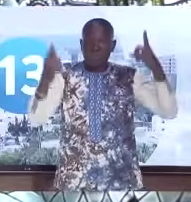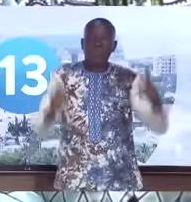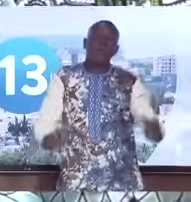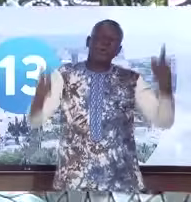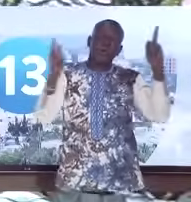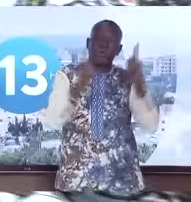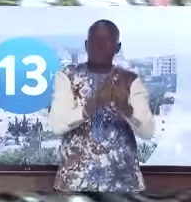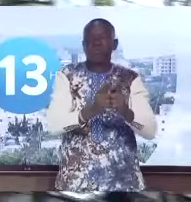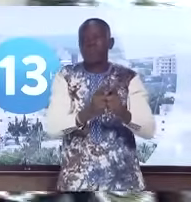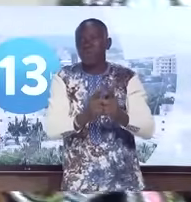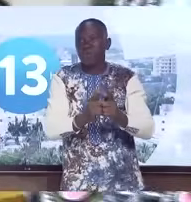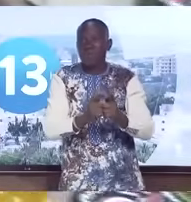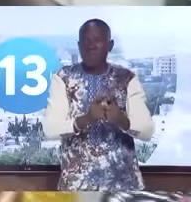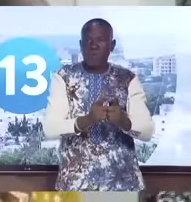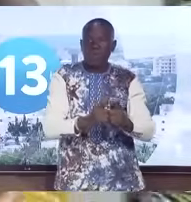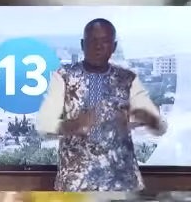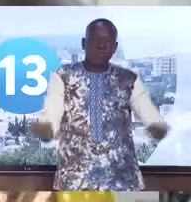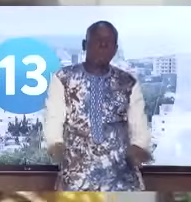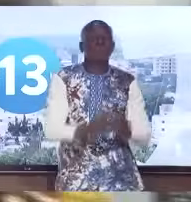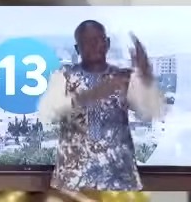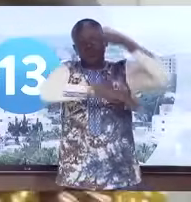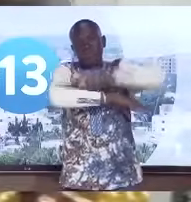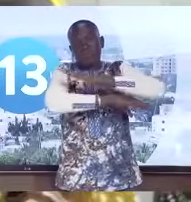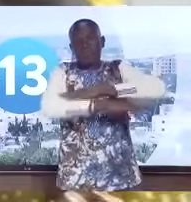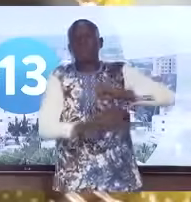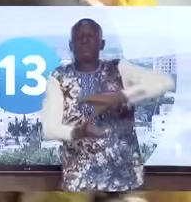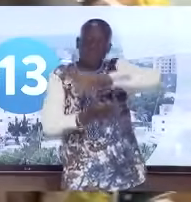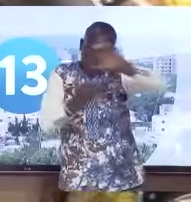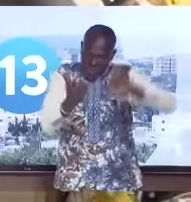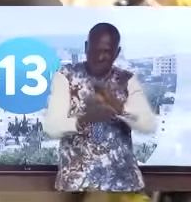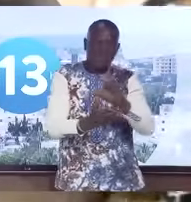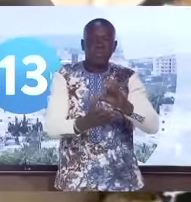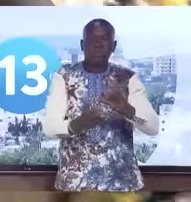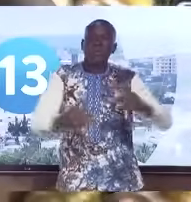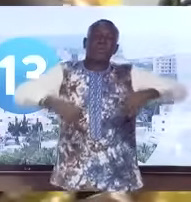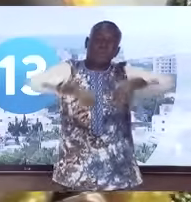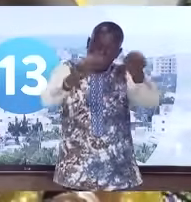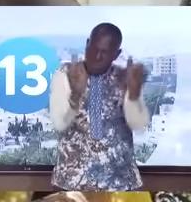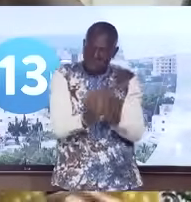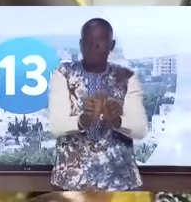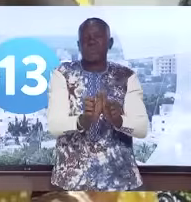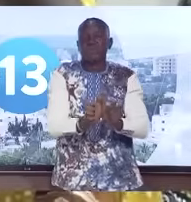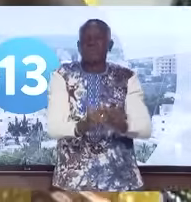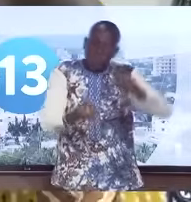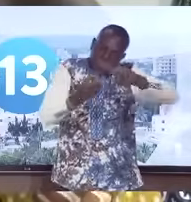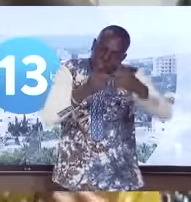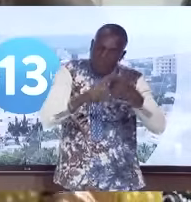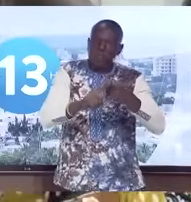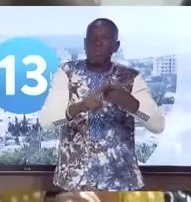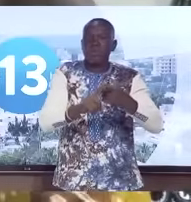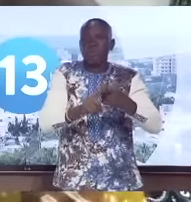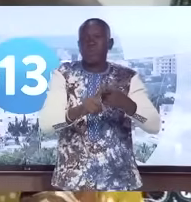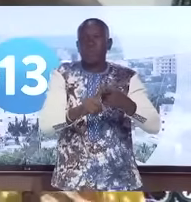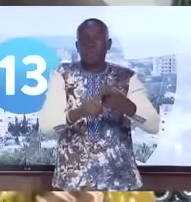venu à la table ronde en tant qu'association sœur du